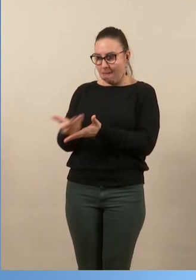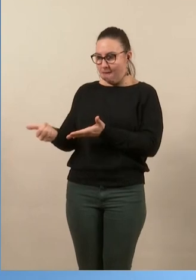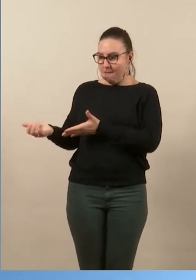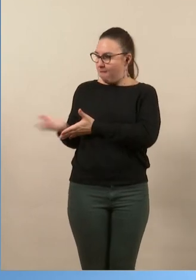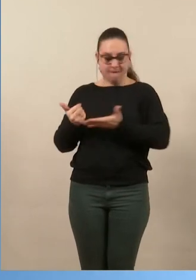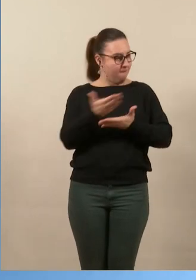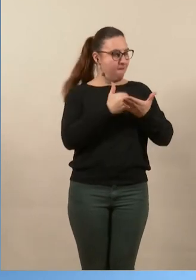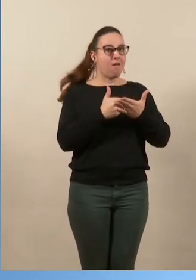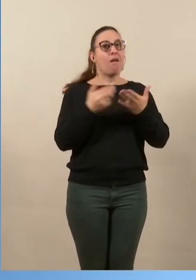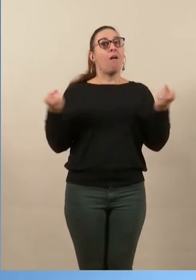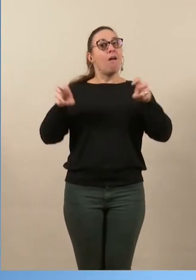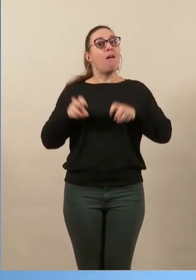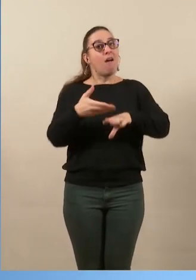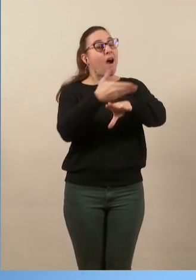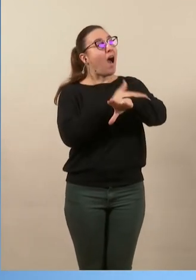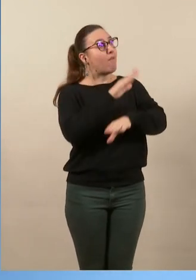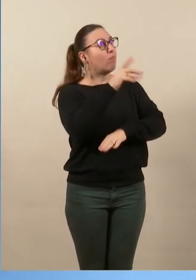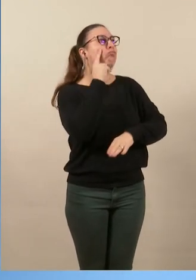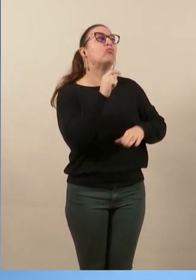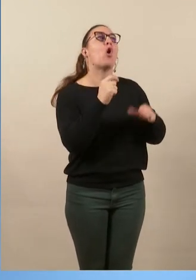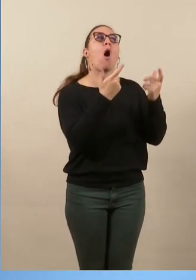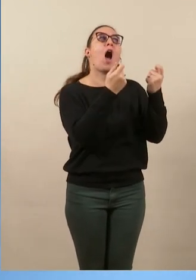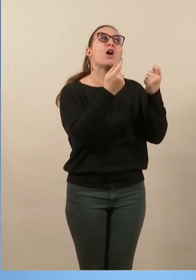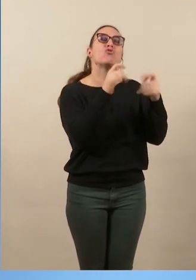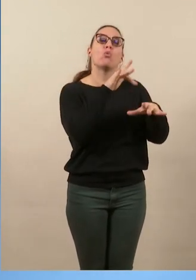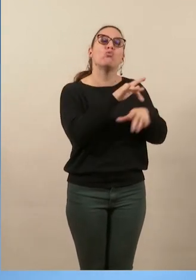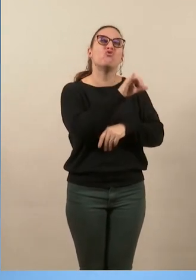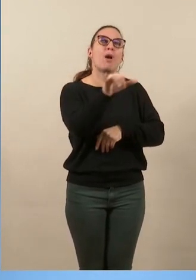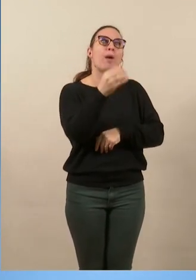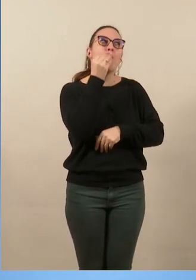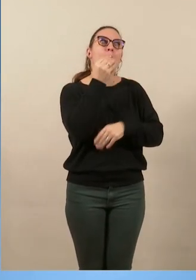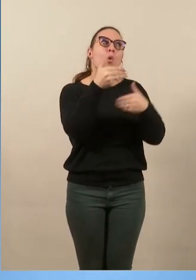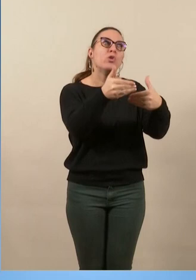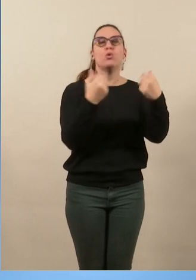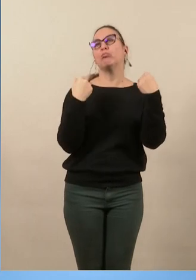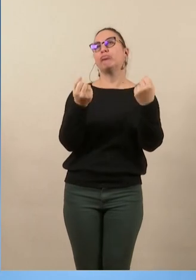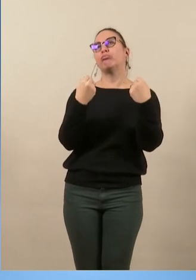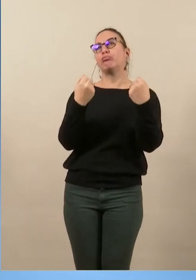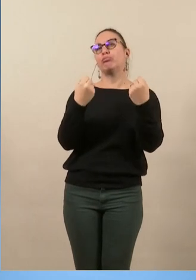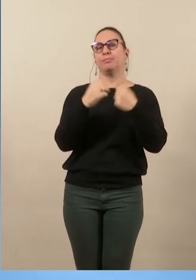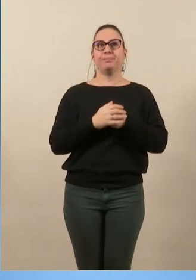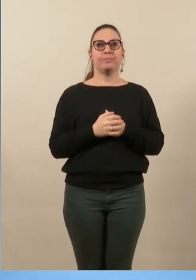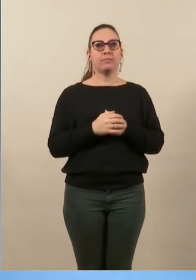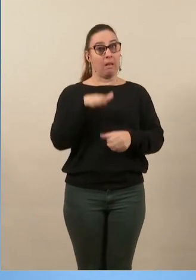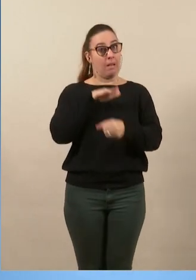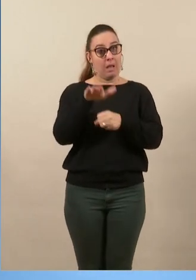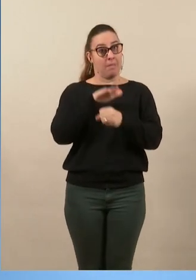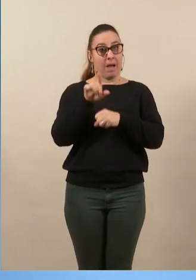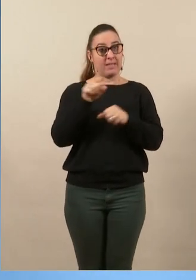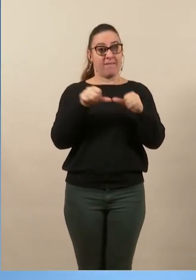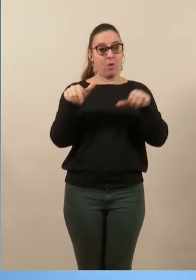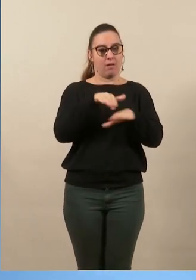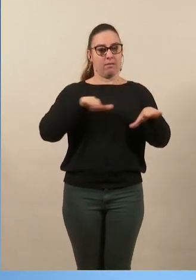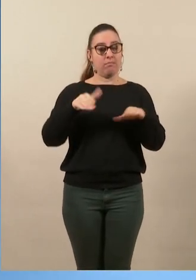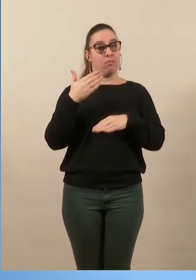avant de monter à bord que vous ne toucheriez pas à leur portefeuille comme ce n'est toujours pas suffisant vous entamez en parallèle un